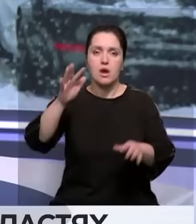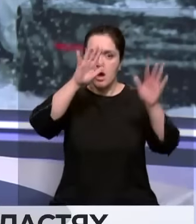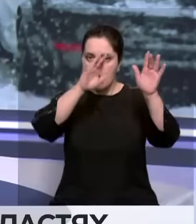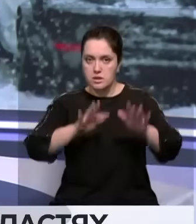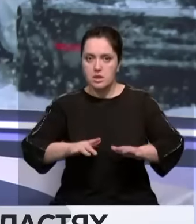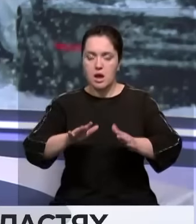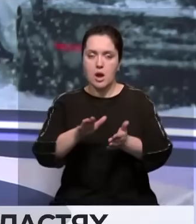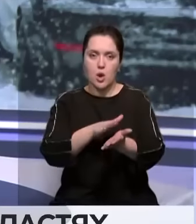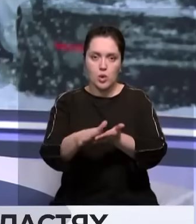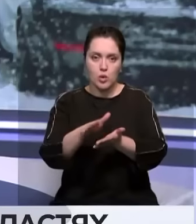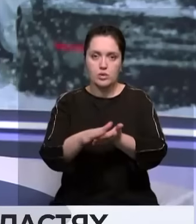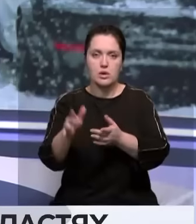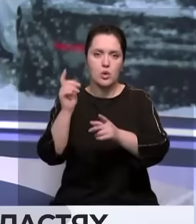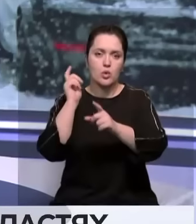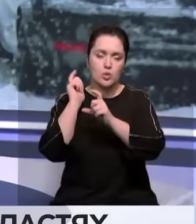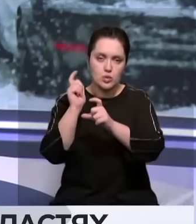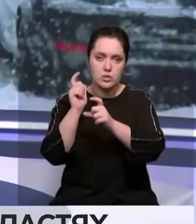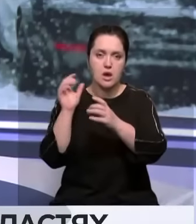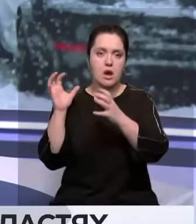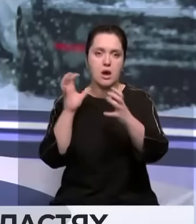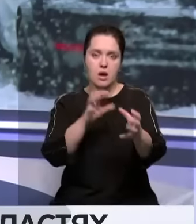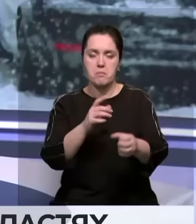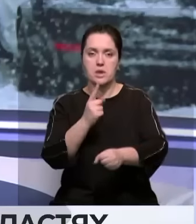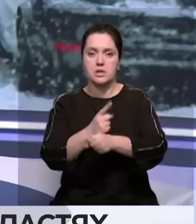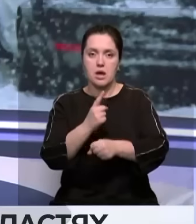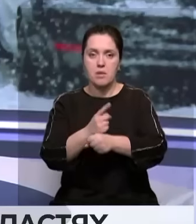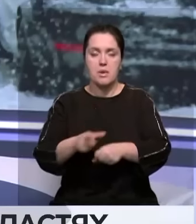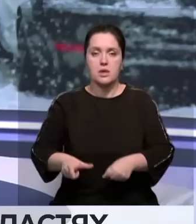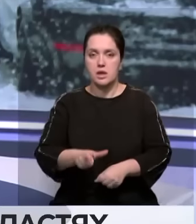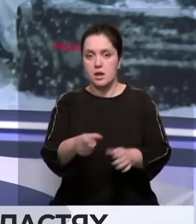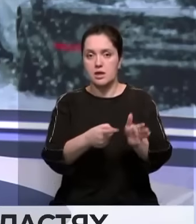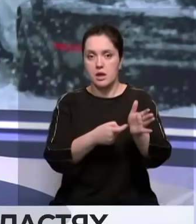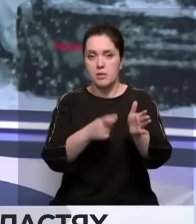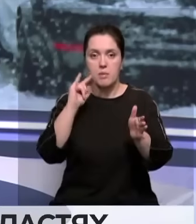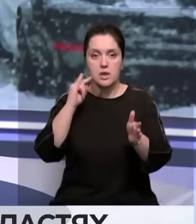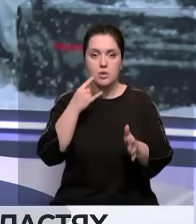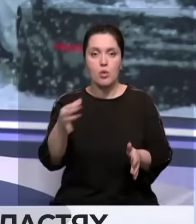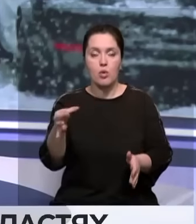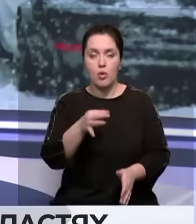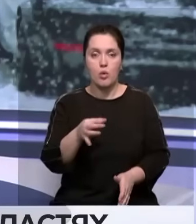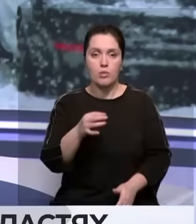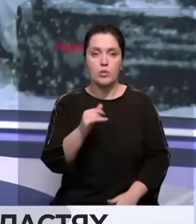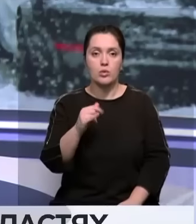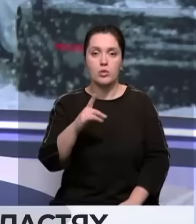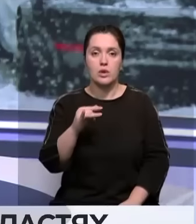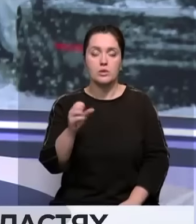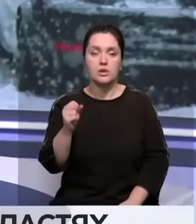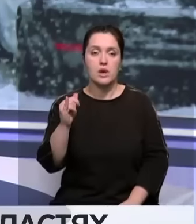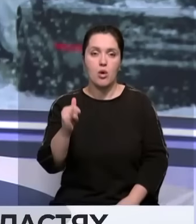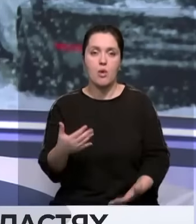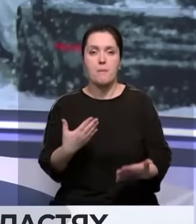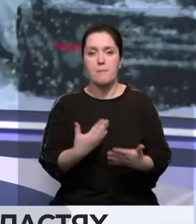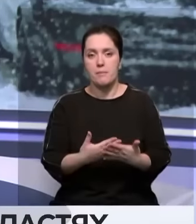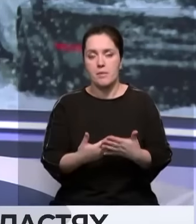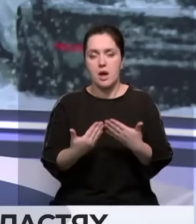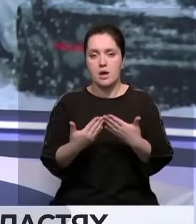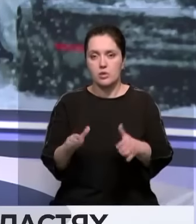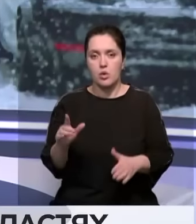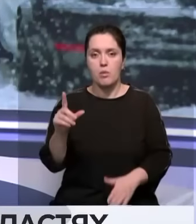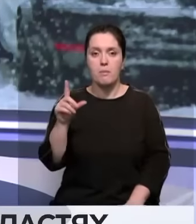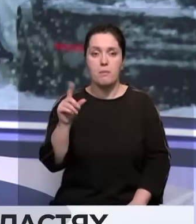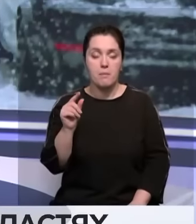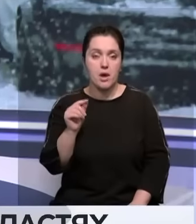Ввели ограничения для грузового и общественного транспорта на трассах в Карагандинской, Павлодарской области и Улытау.